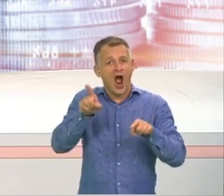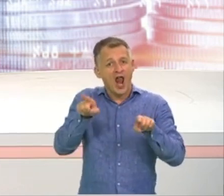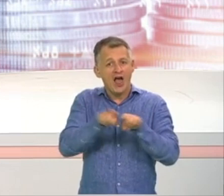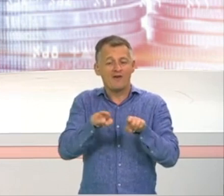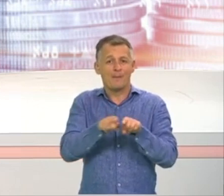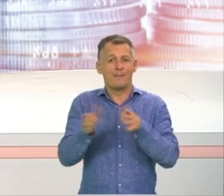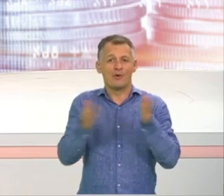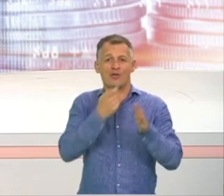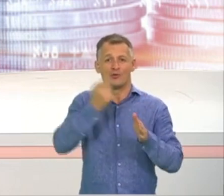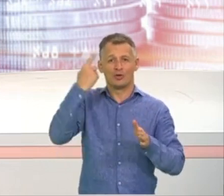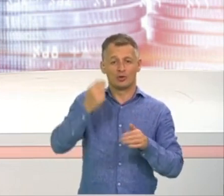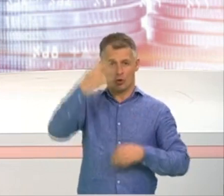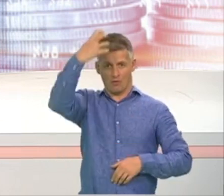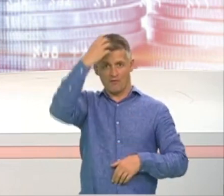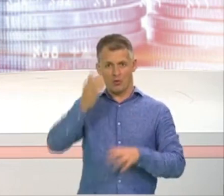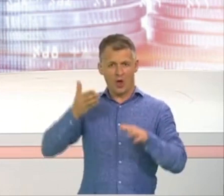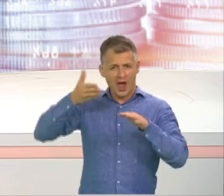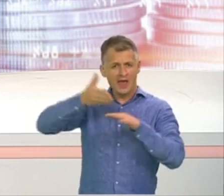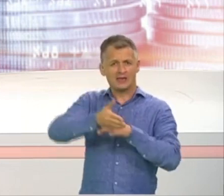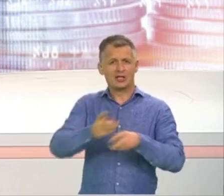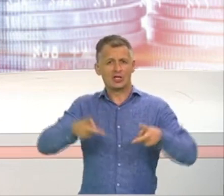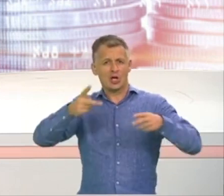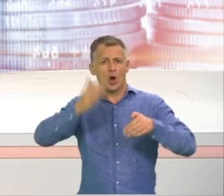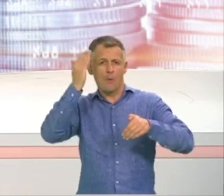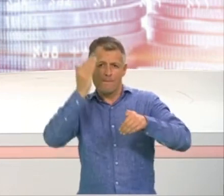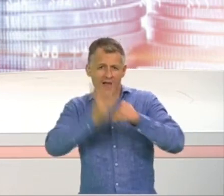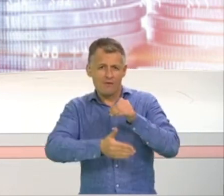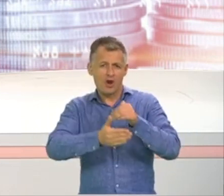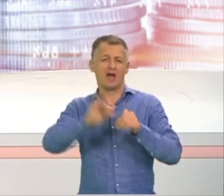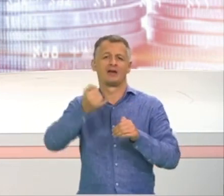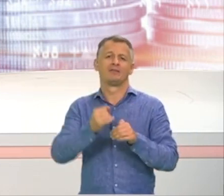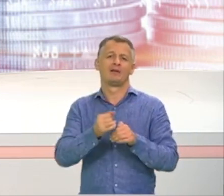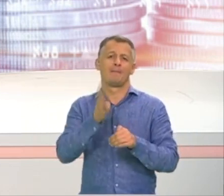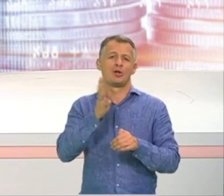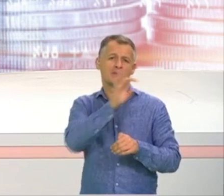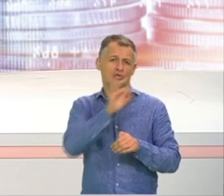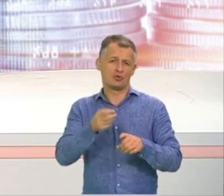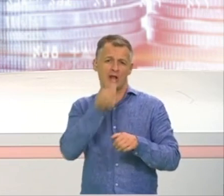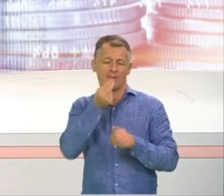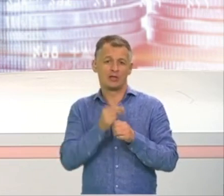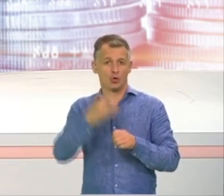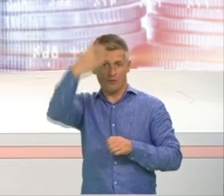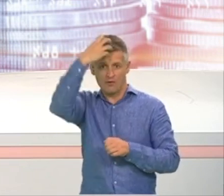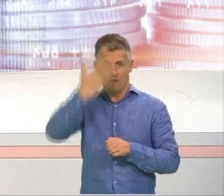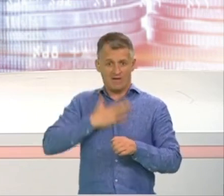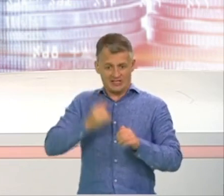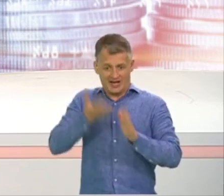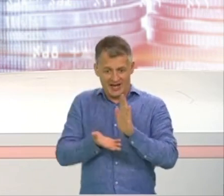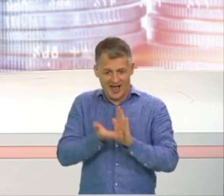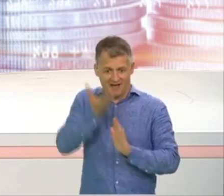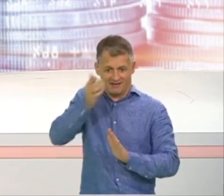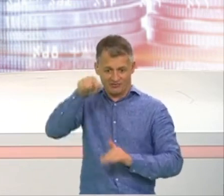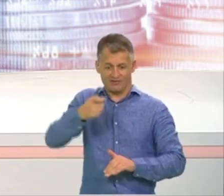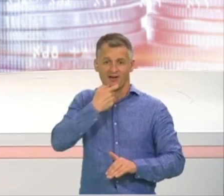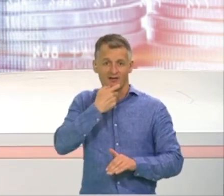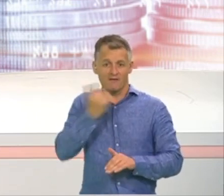Asta deși guvernul a intervenit cu plafonarea daosului comercial la 14 alimente. Tot guvernul vrea să crească anul acesta veniturile